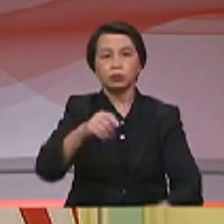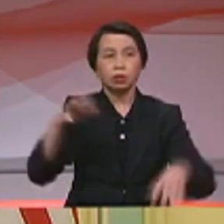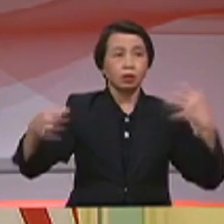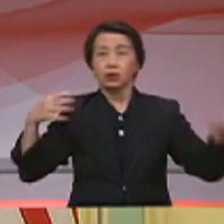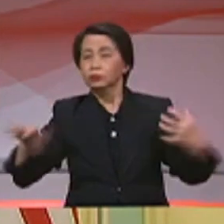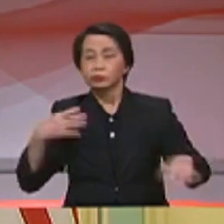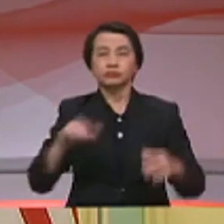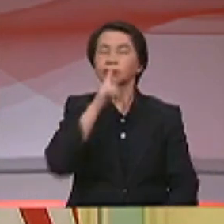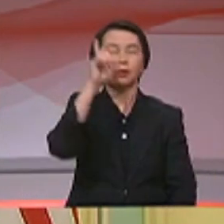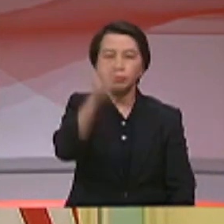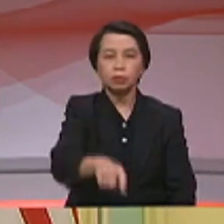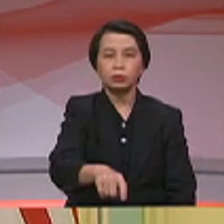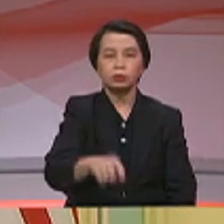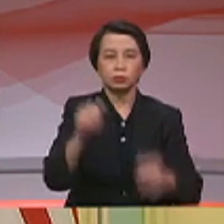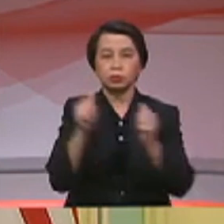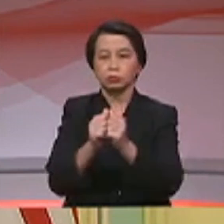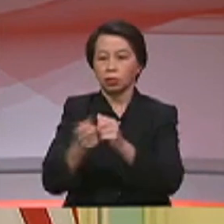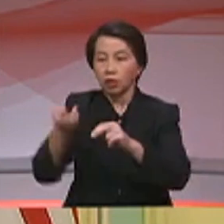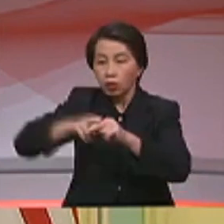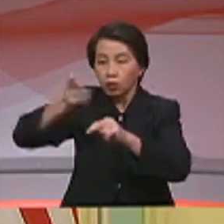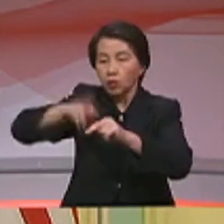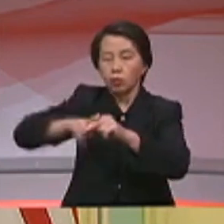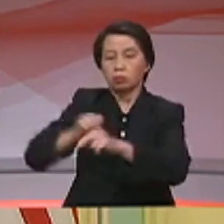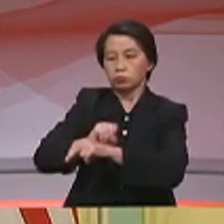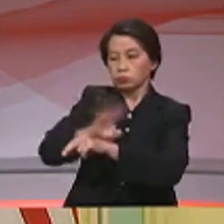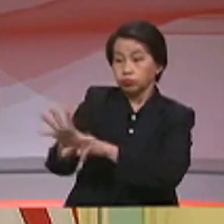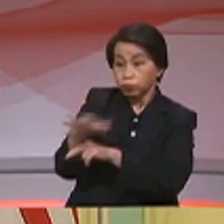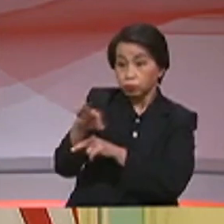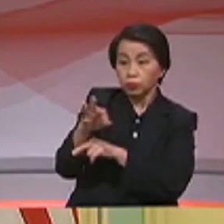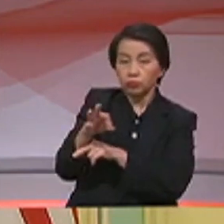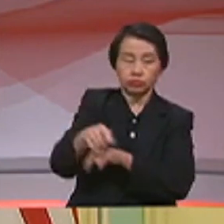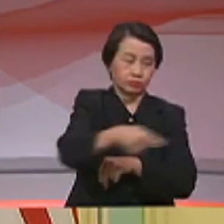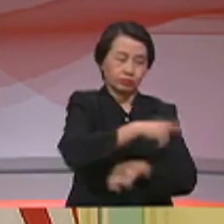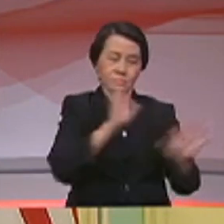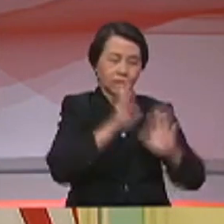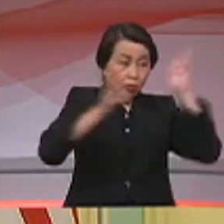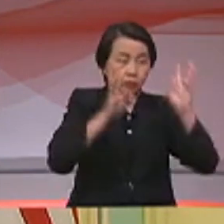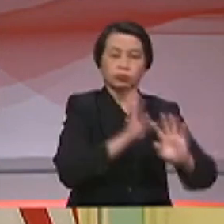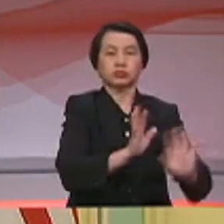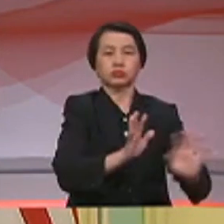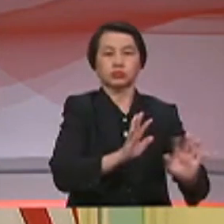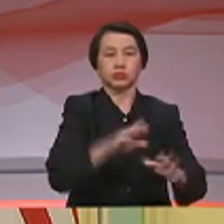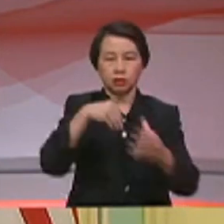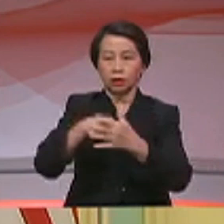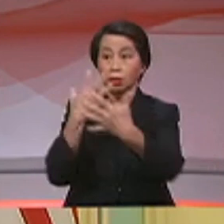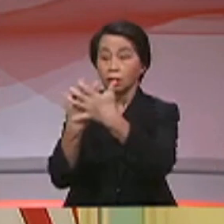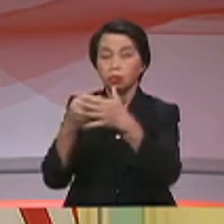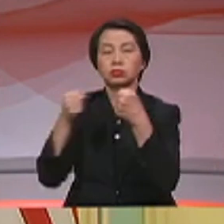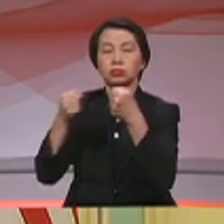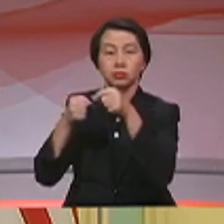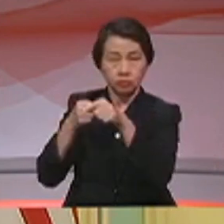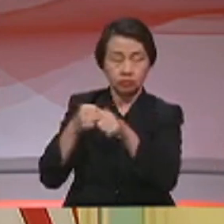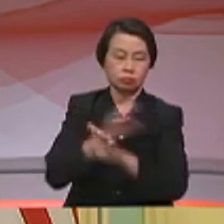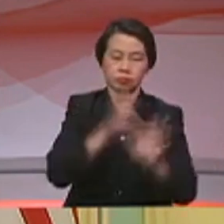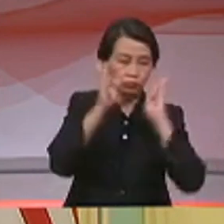gusar dengan kenaikan kes COVID positif di penjara